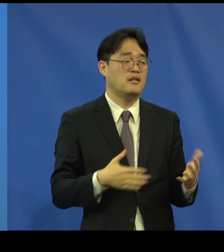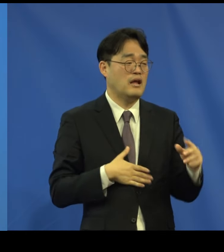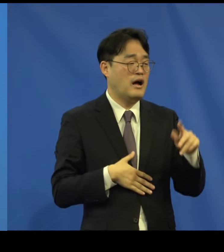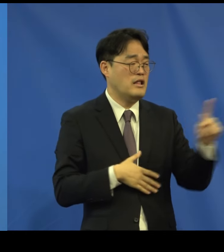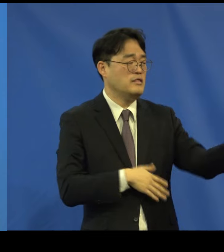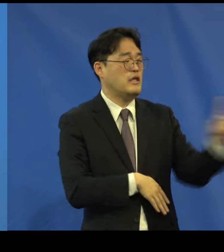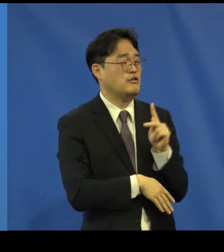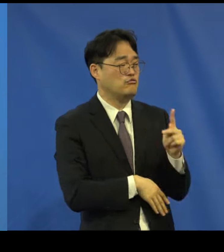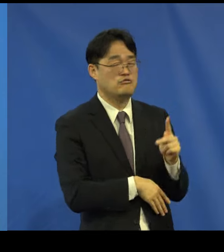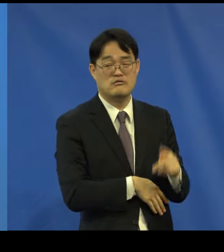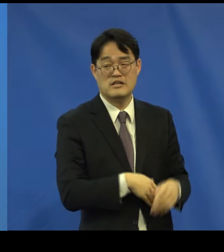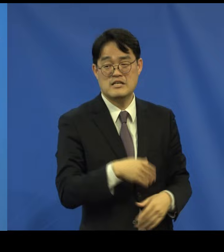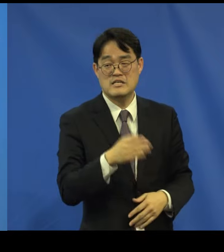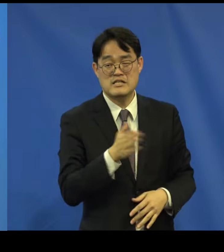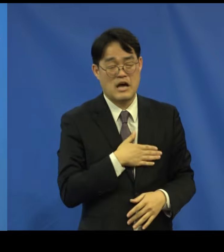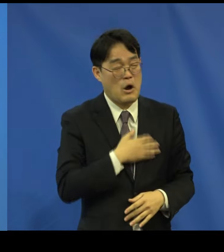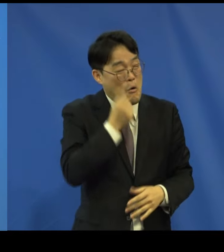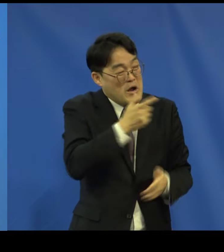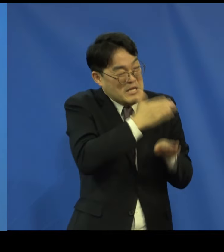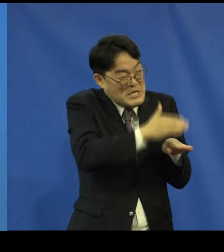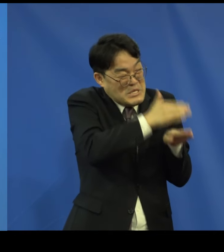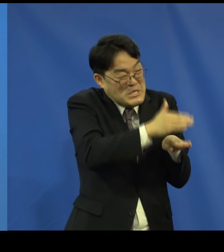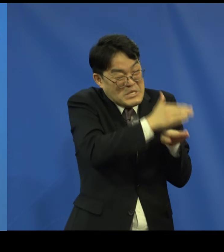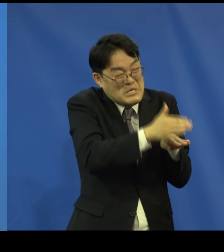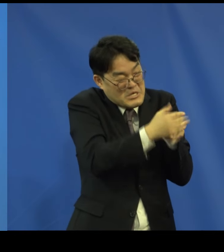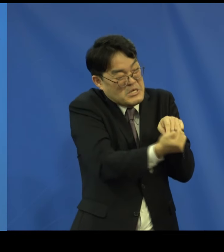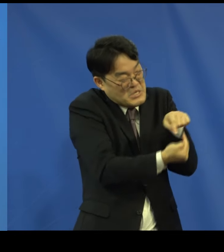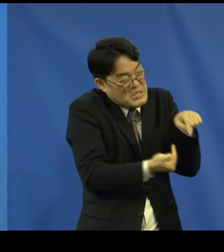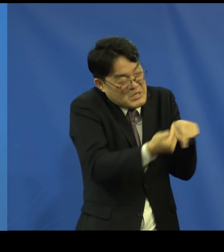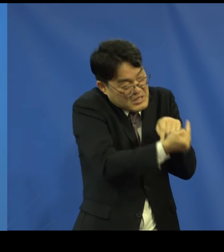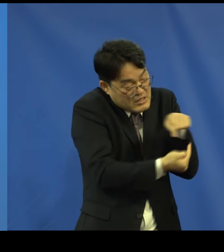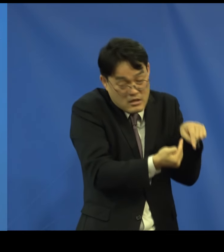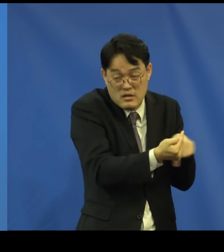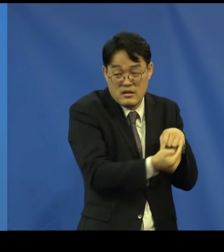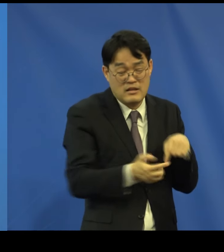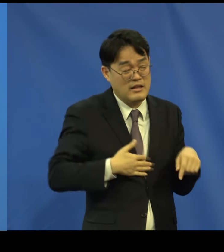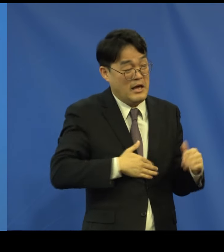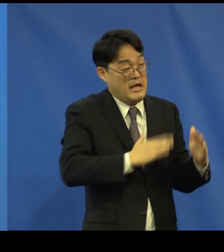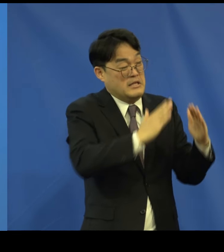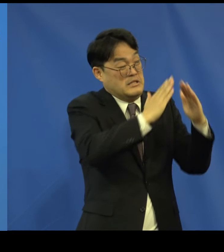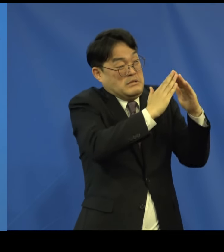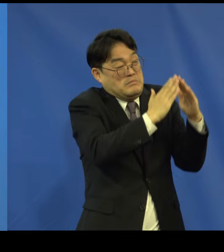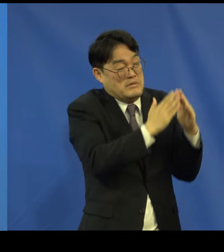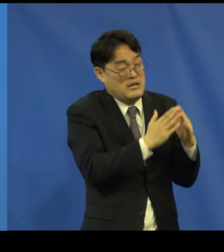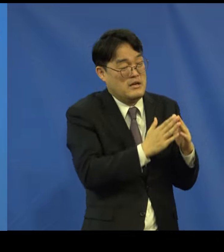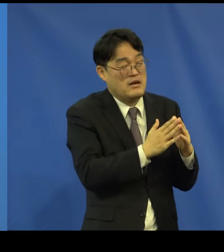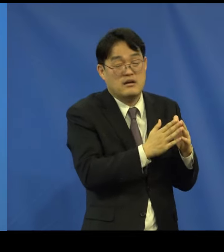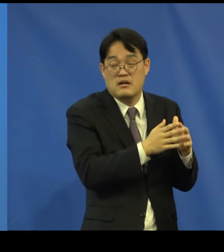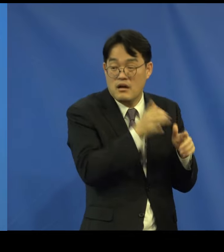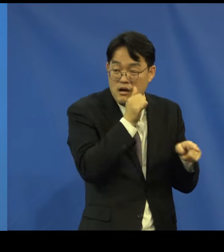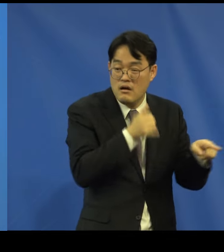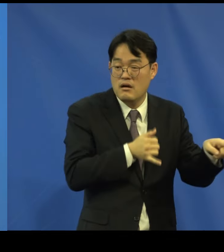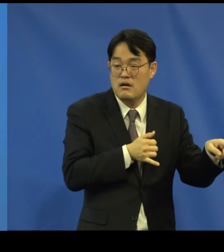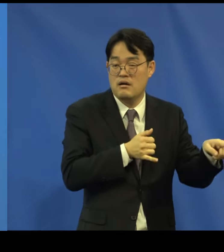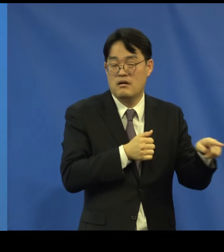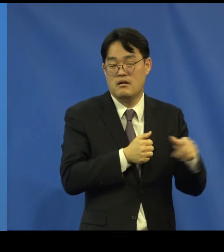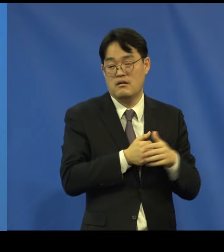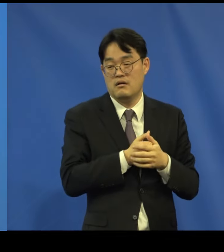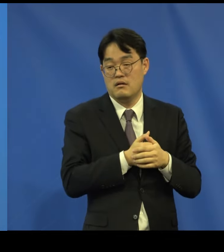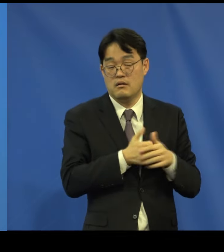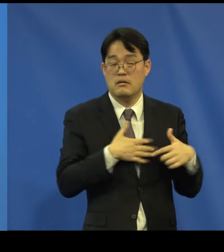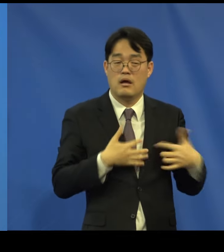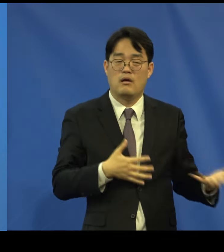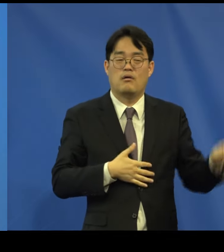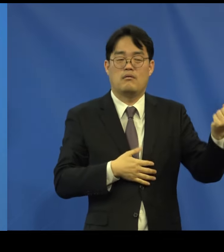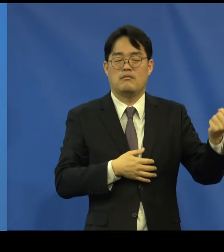어떤 사람은 담보를 걸고 융자에 빚까지 지면서 집을 겨우 마련했어요. 먹을 것 마음껏 쓸 것 못 쓰고. 그러나 어느 순간 그것도 내 것이